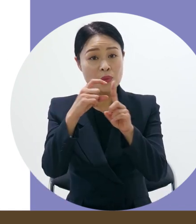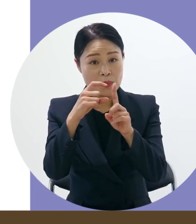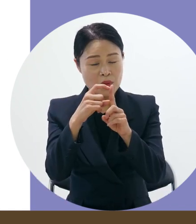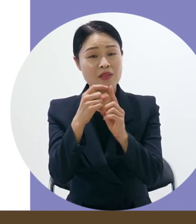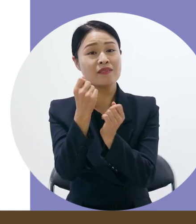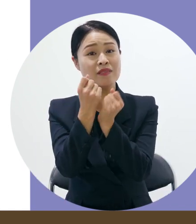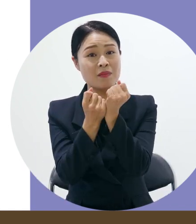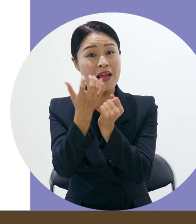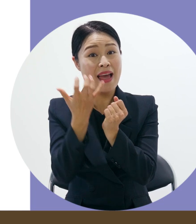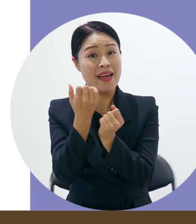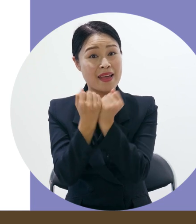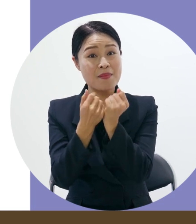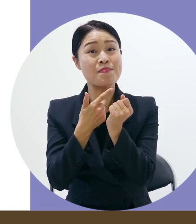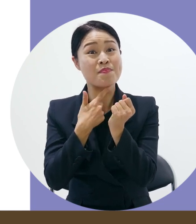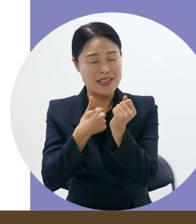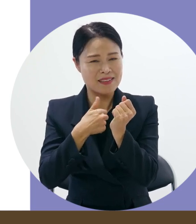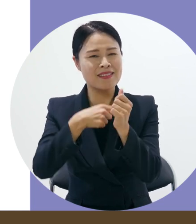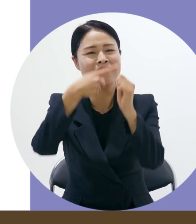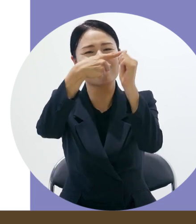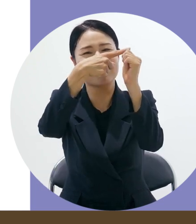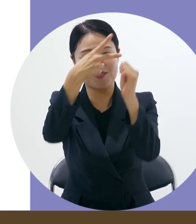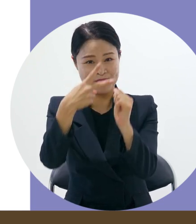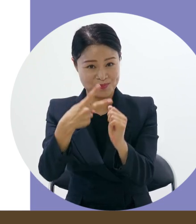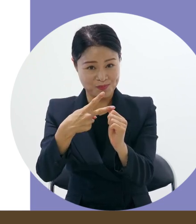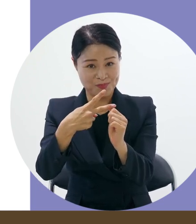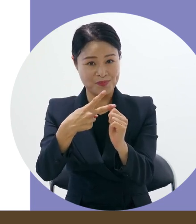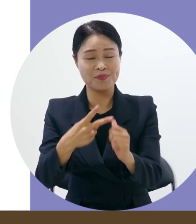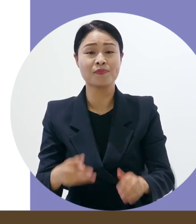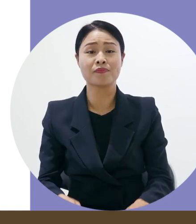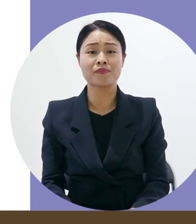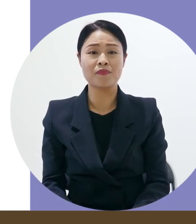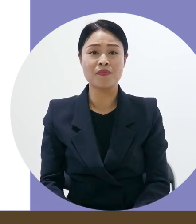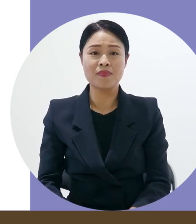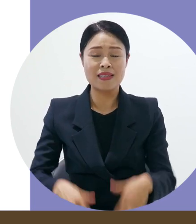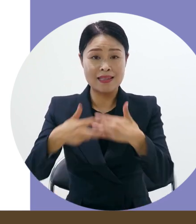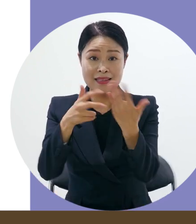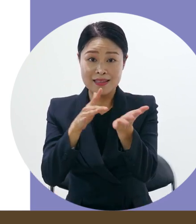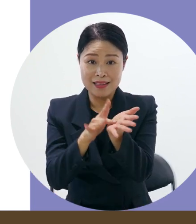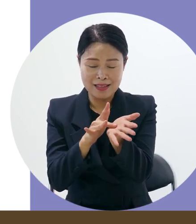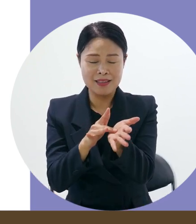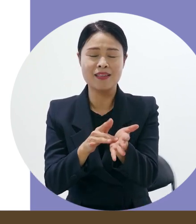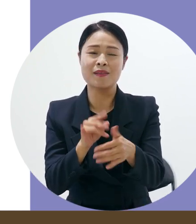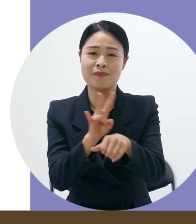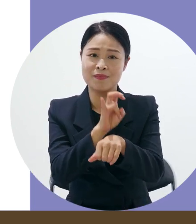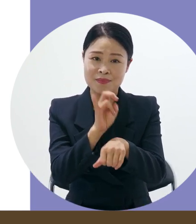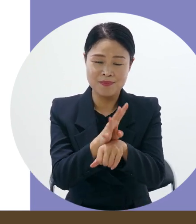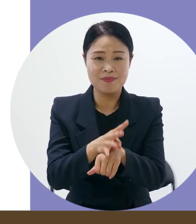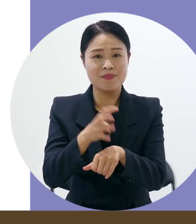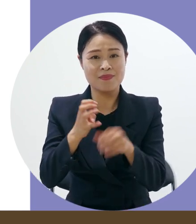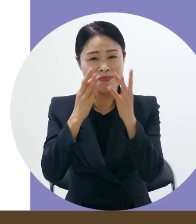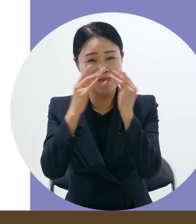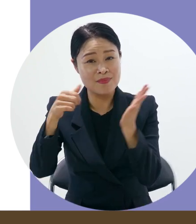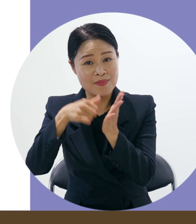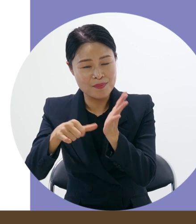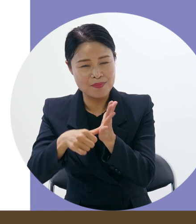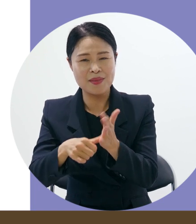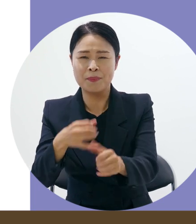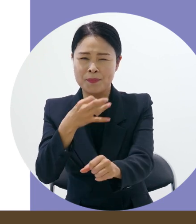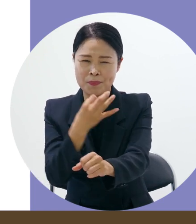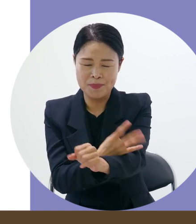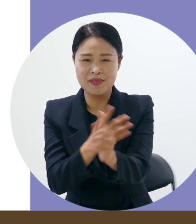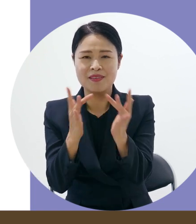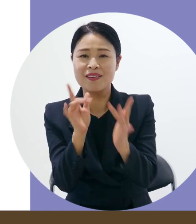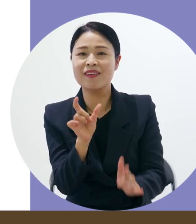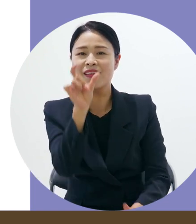용어 설명. 계속해서 용어 설명이 이어집니다. 두 번째, 의약외품